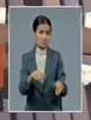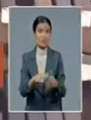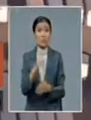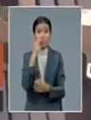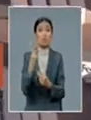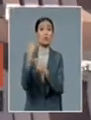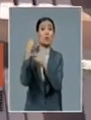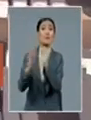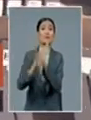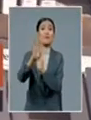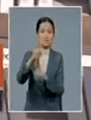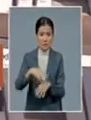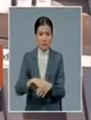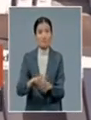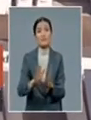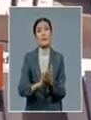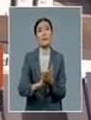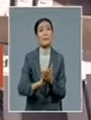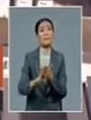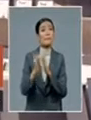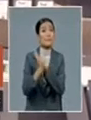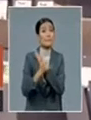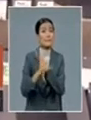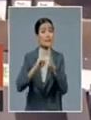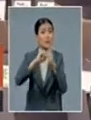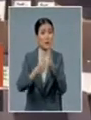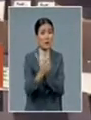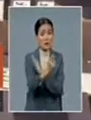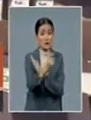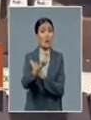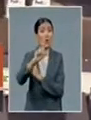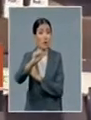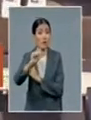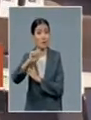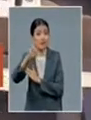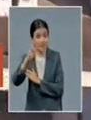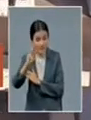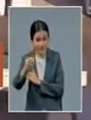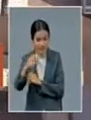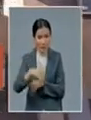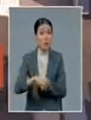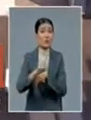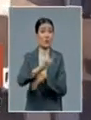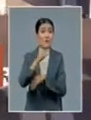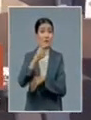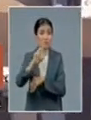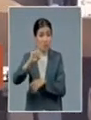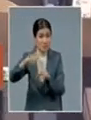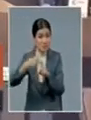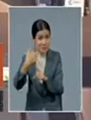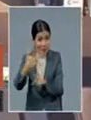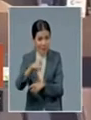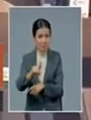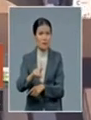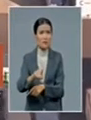างเกิดขึ้นที่ออสตินนะคะครั้งแรกวันที่2มีนาครั้งที่2และ3เกิดวันเดียวกันเลยคือ12มีนาคมโดยทั้ง